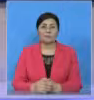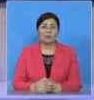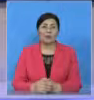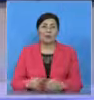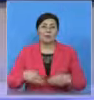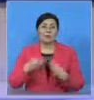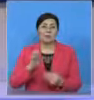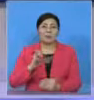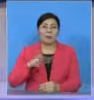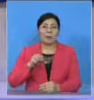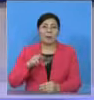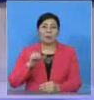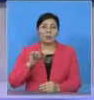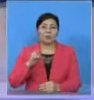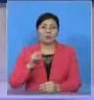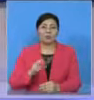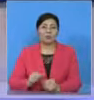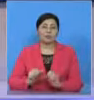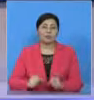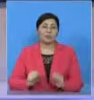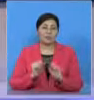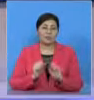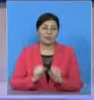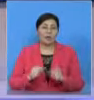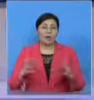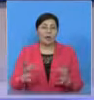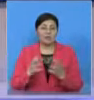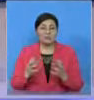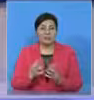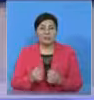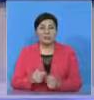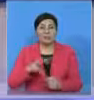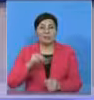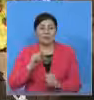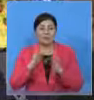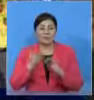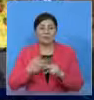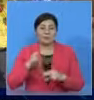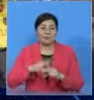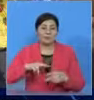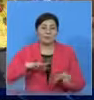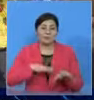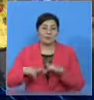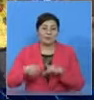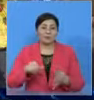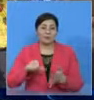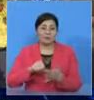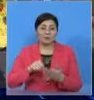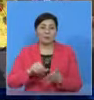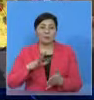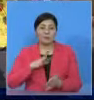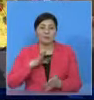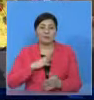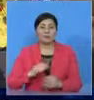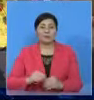Да, макулатуру «Спаси лес». Под таким названием в Актобе проходит экологическая акция. Основная задача мероприятия, участниками которого